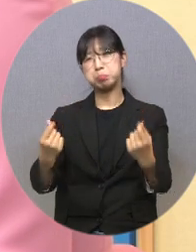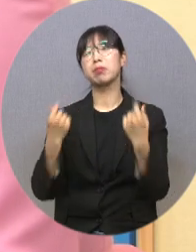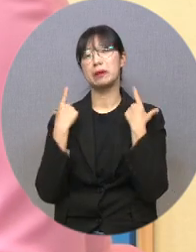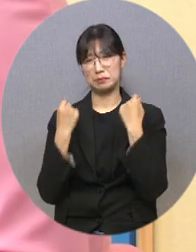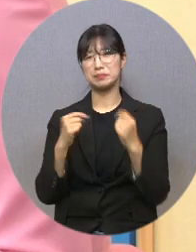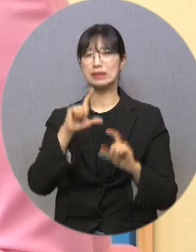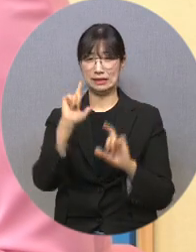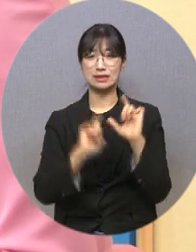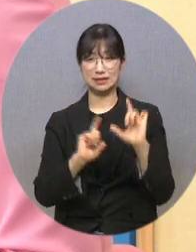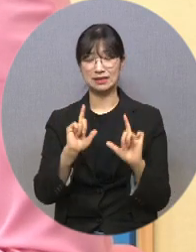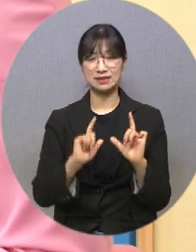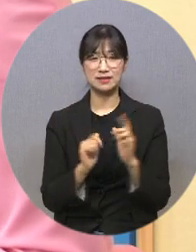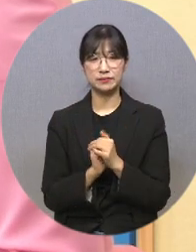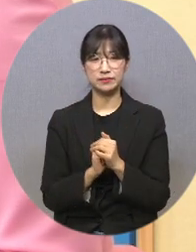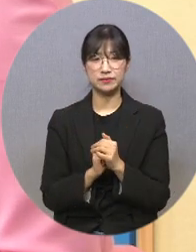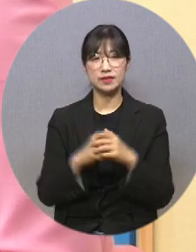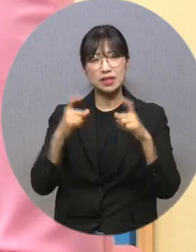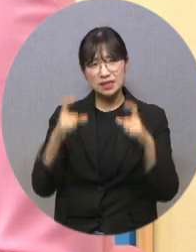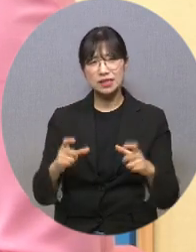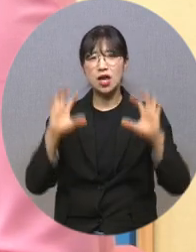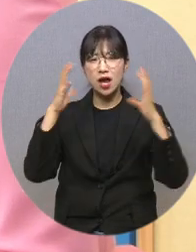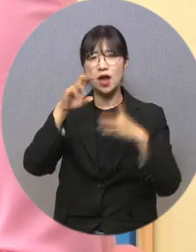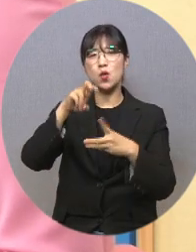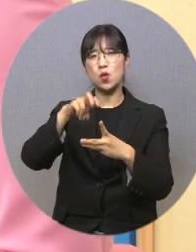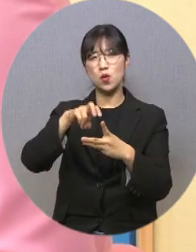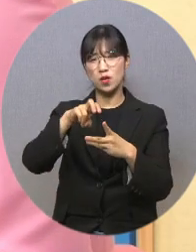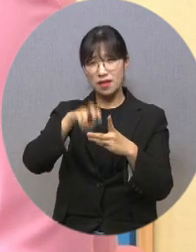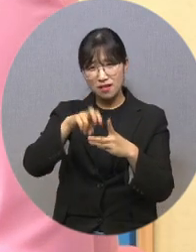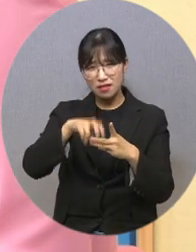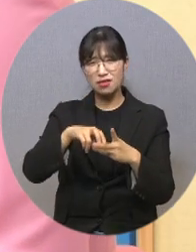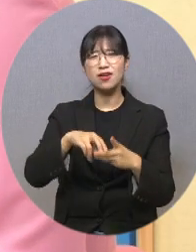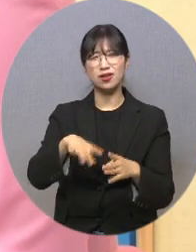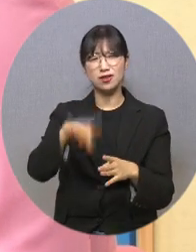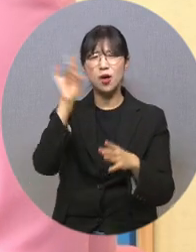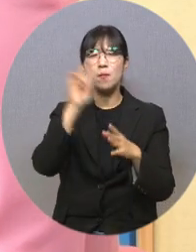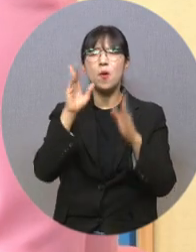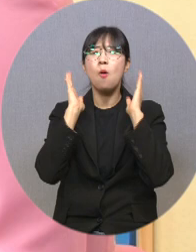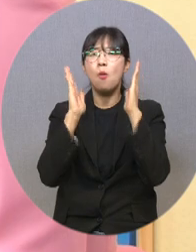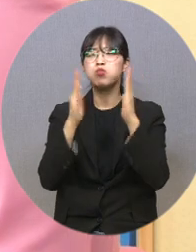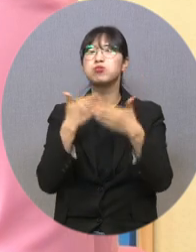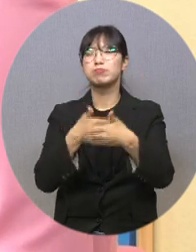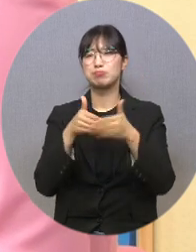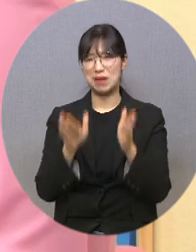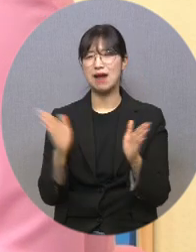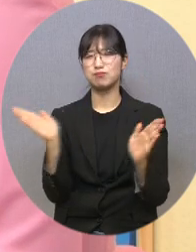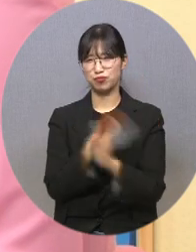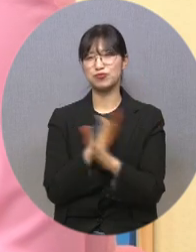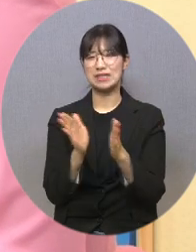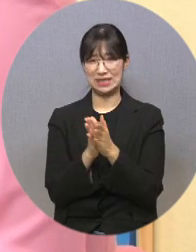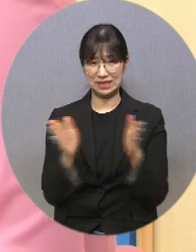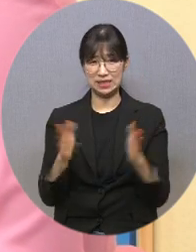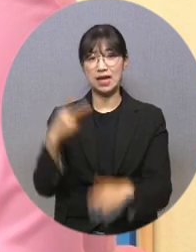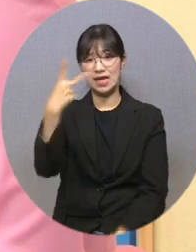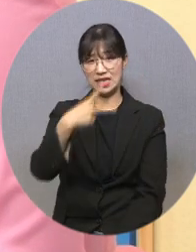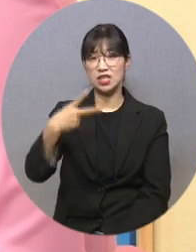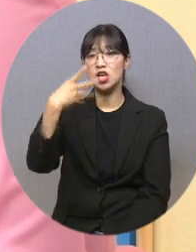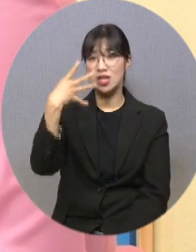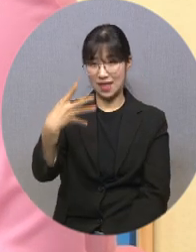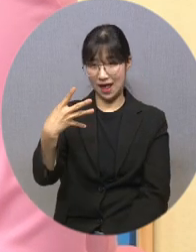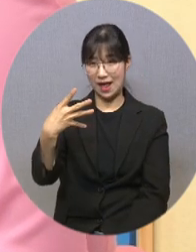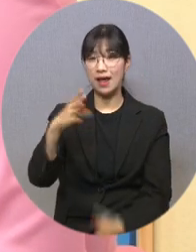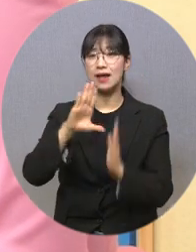네. 지역아동센터가 아시다시피 처음에는 이제 공부방으로 시작을 했어요. 그런데 2004년에